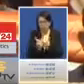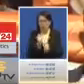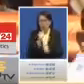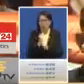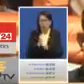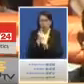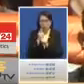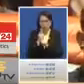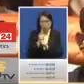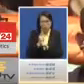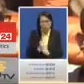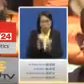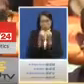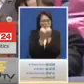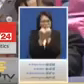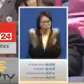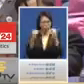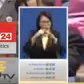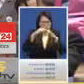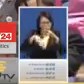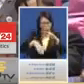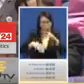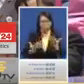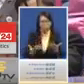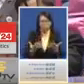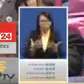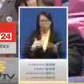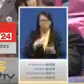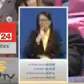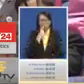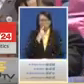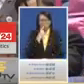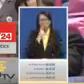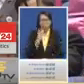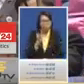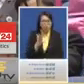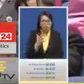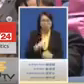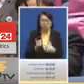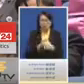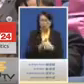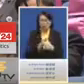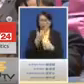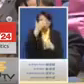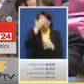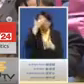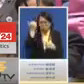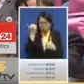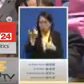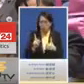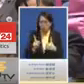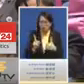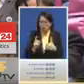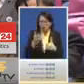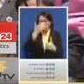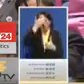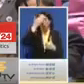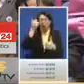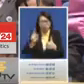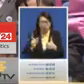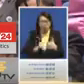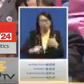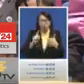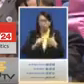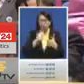ติตามรัฐธรรมนูญท่านไม่พูดพอท่านไม่พูดเนี่ยหนึ่งท่านลืมเอ๊ะลืมได้ยังไงส